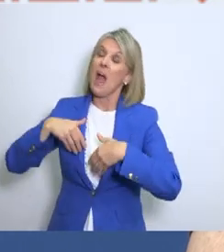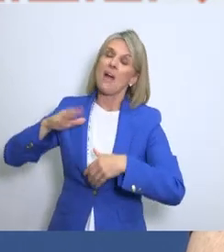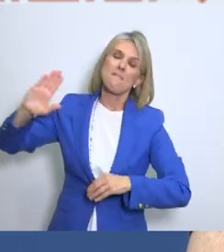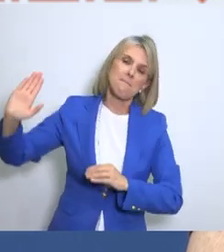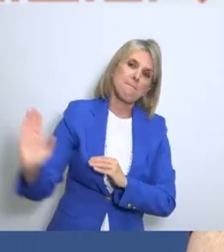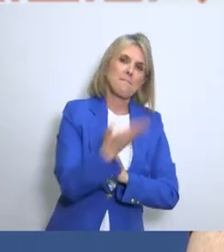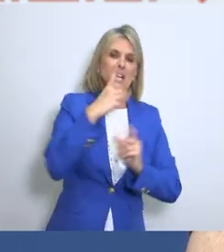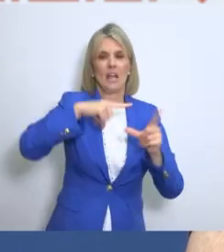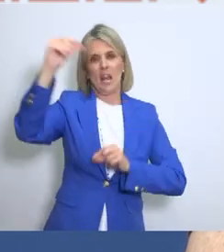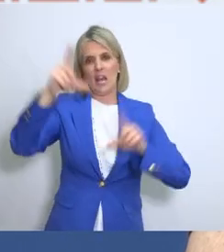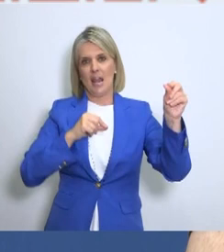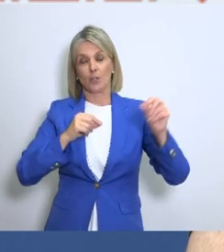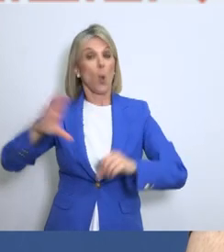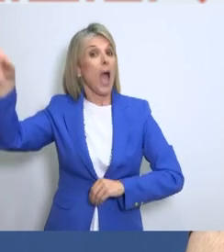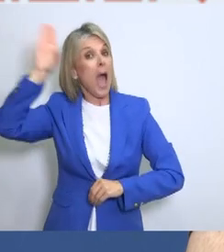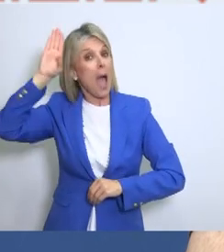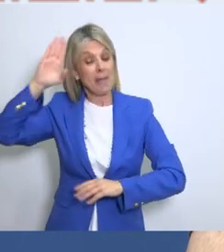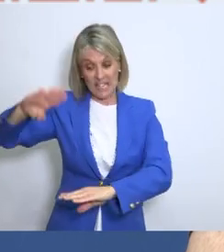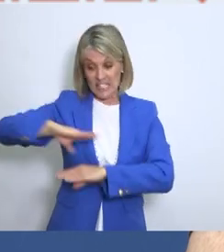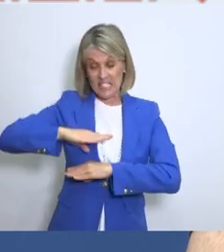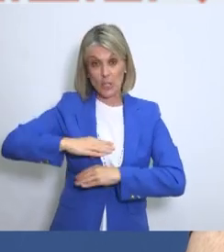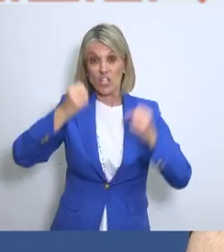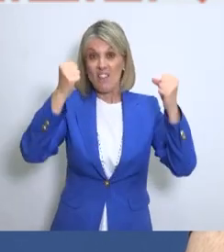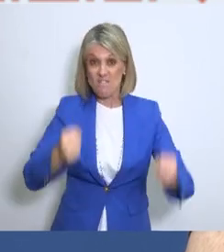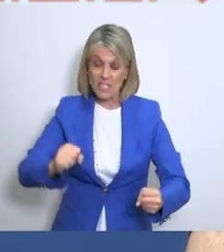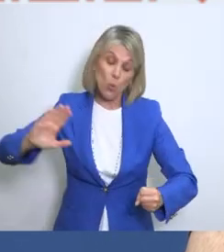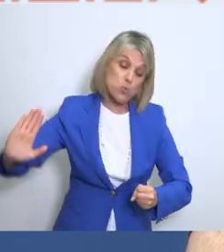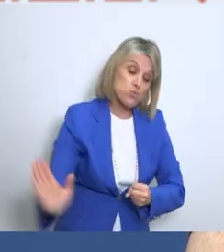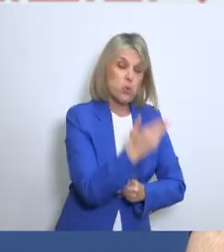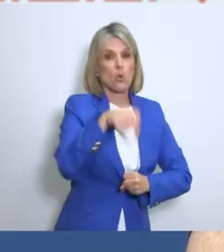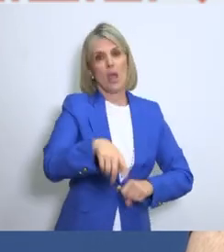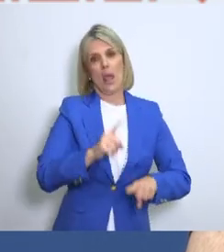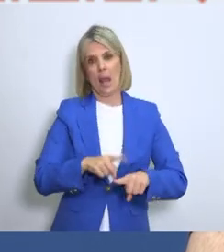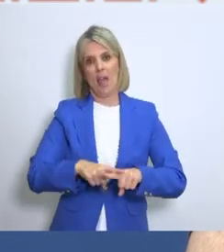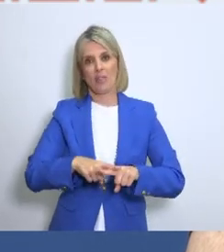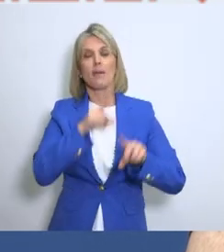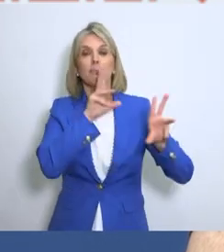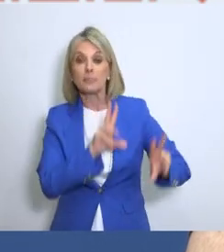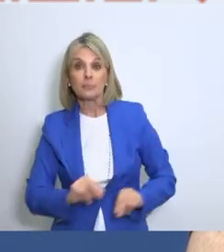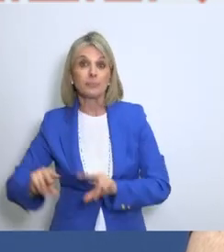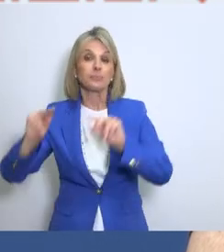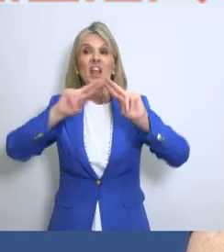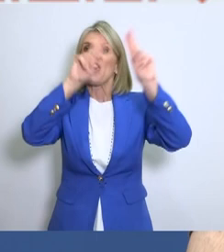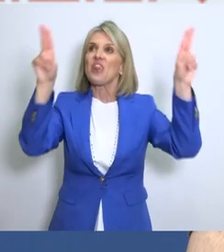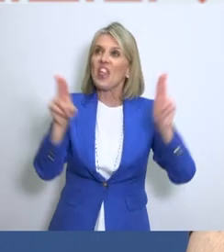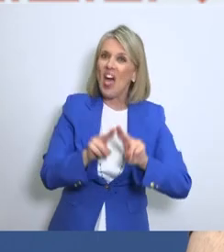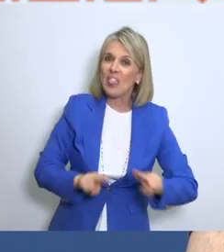των Αμερικανών. Καμία συμμετοχή στον πόλεμο. Κοινή πάλι και διεθνισμός